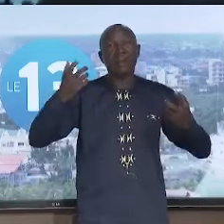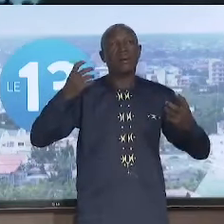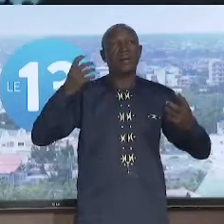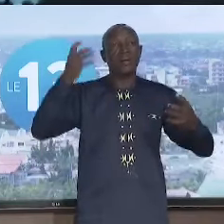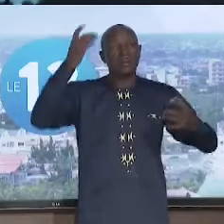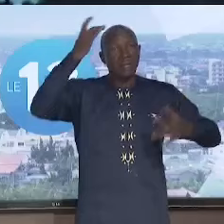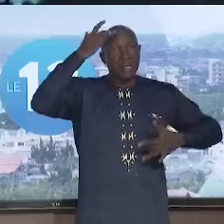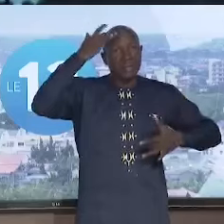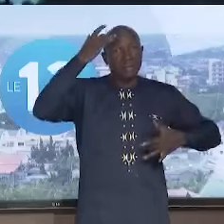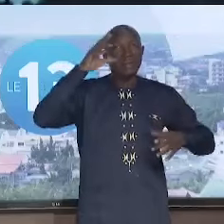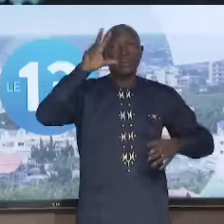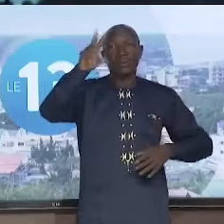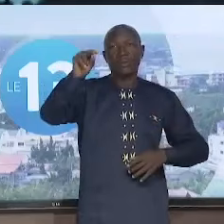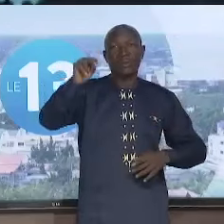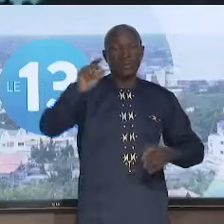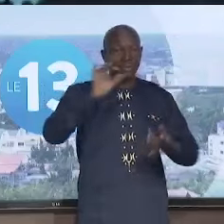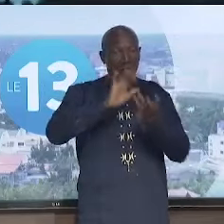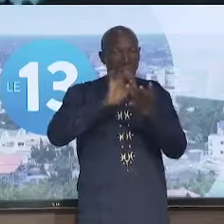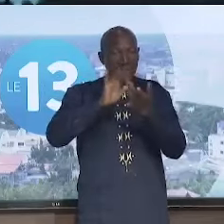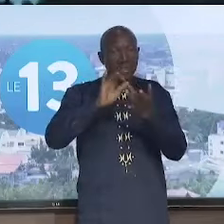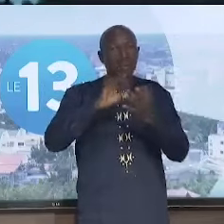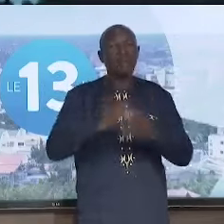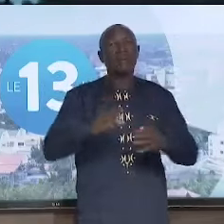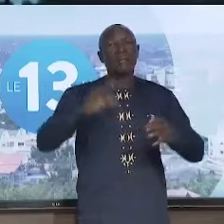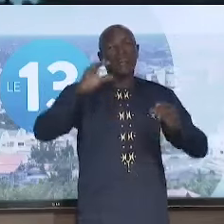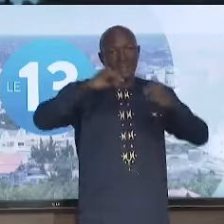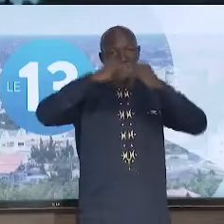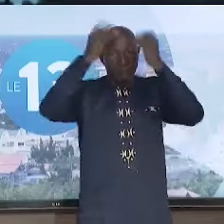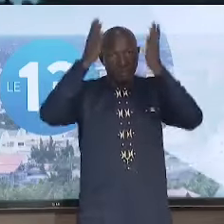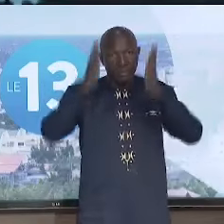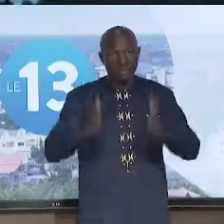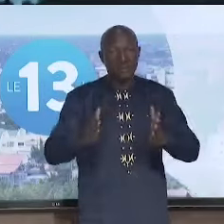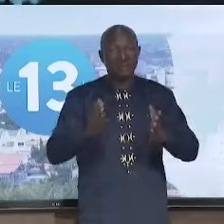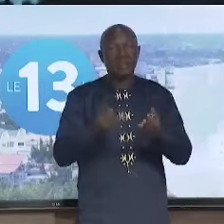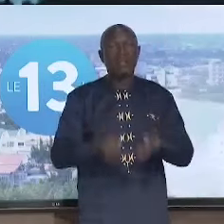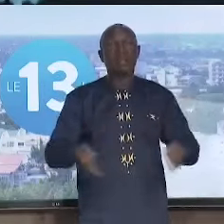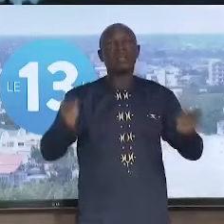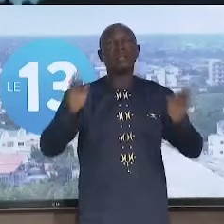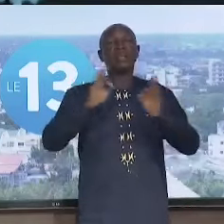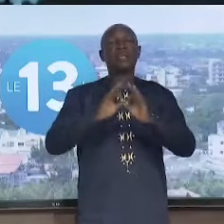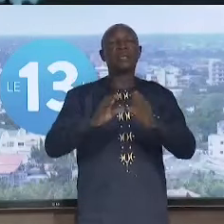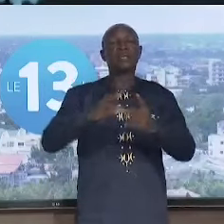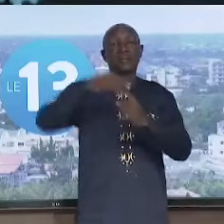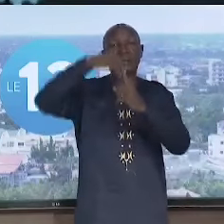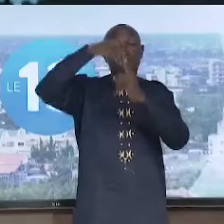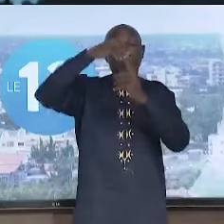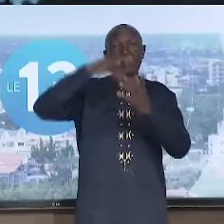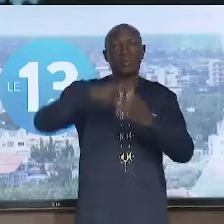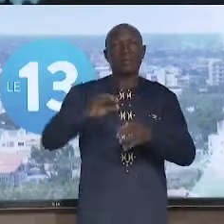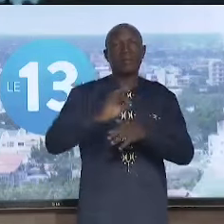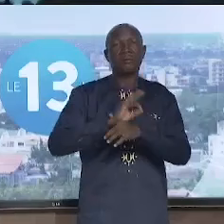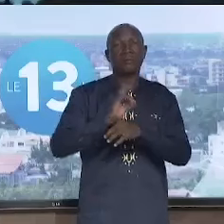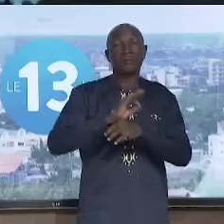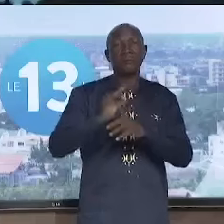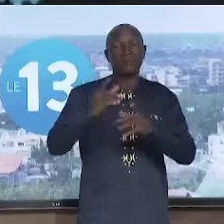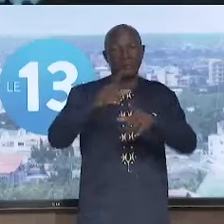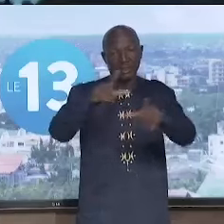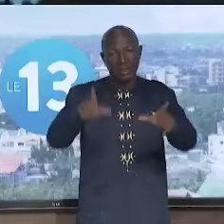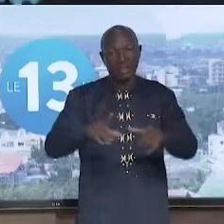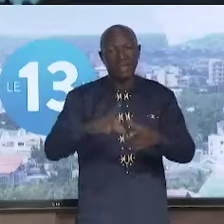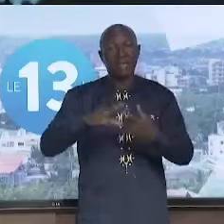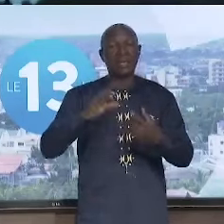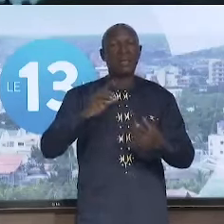vise à susciter chez les hommes de médias un intérêt particulier dans le traitement des informations liées à la santé. Le point